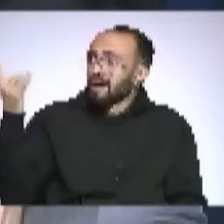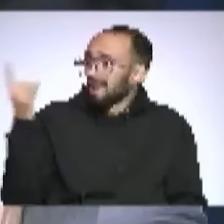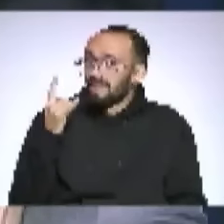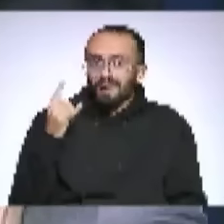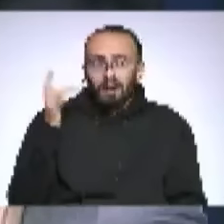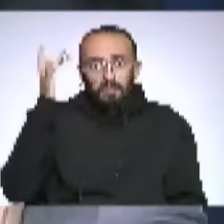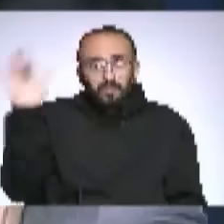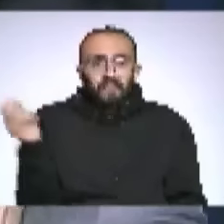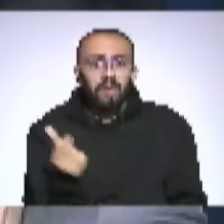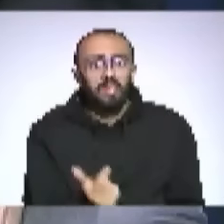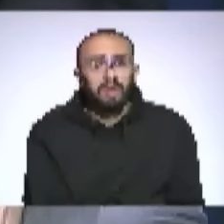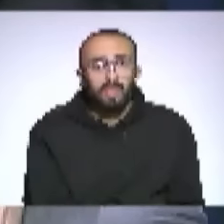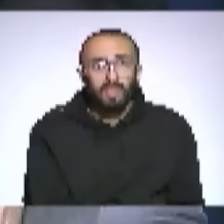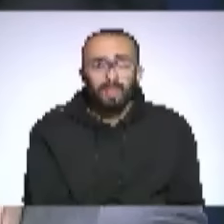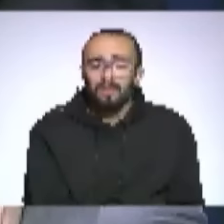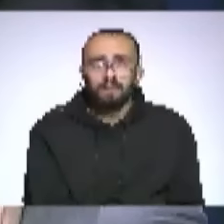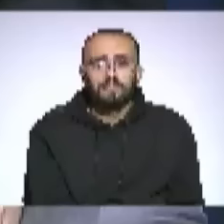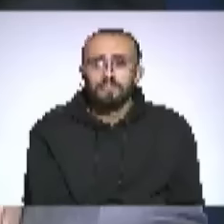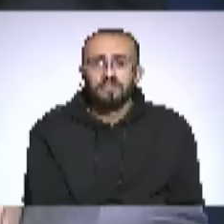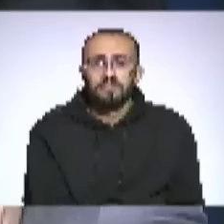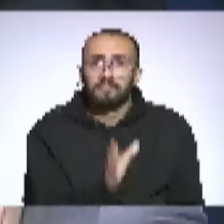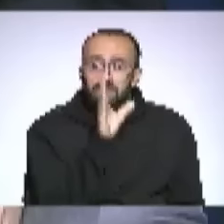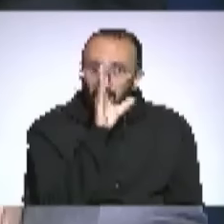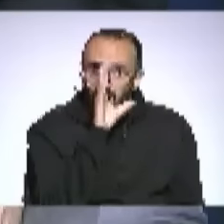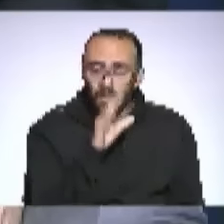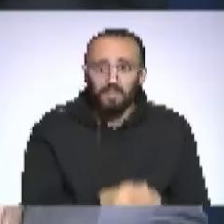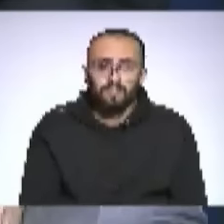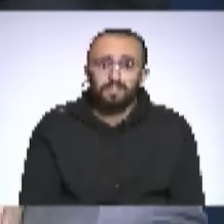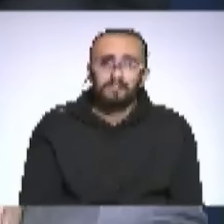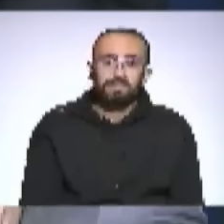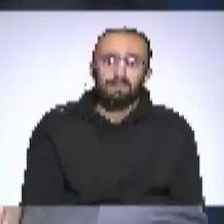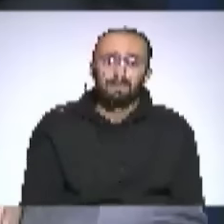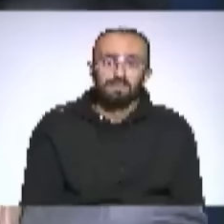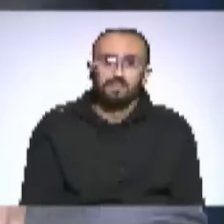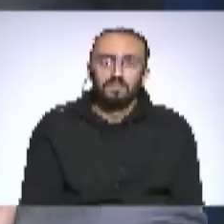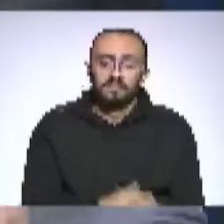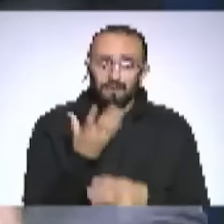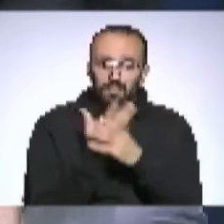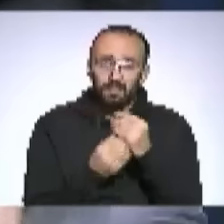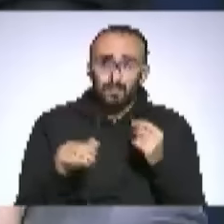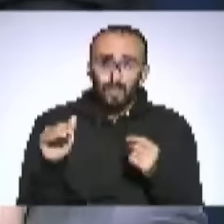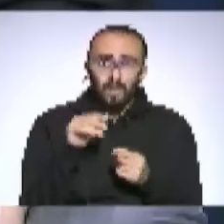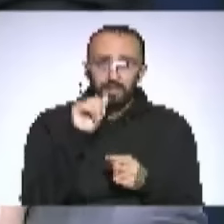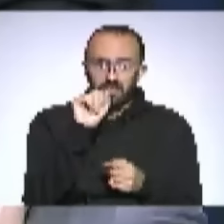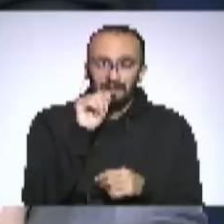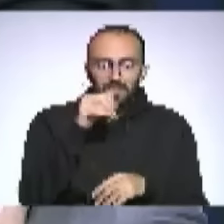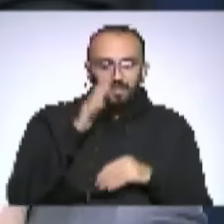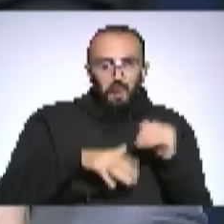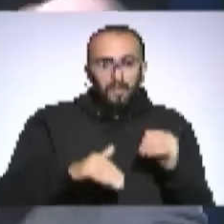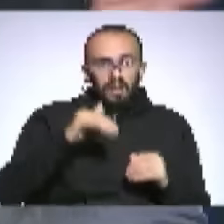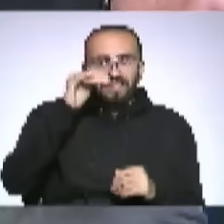ما اكثرها وبصراحه يعني ولاد يتربوا في المناخ ده